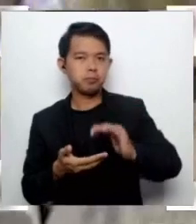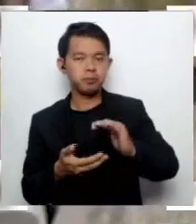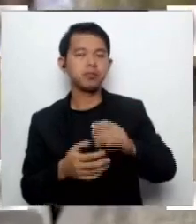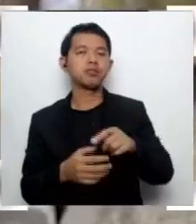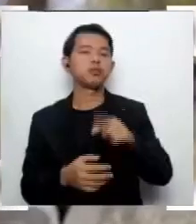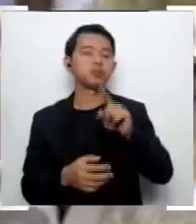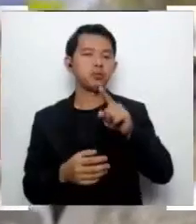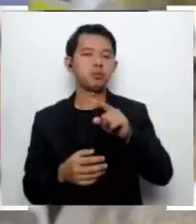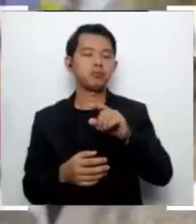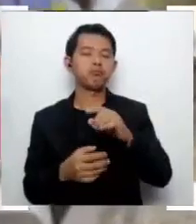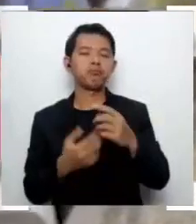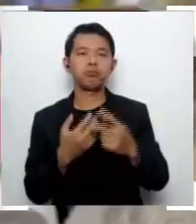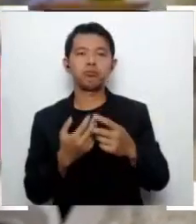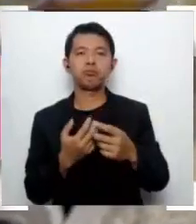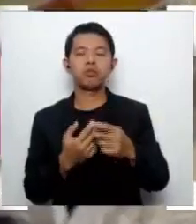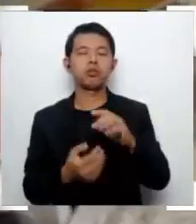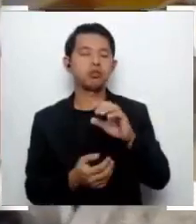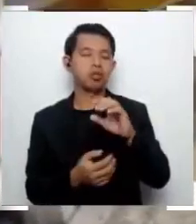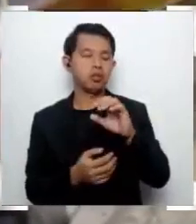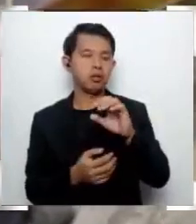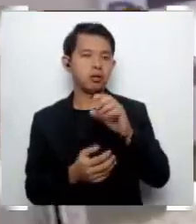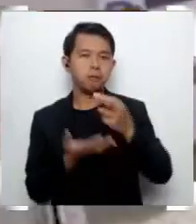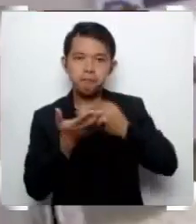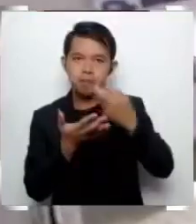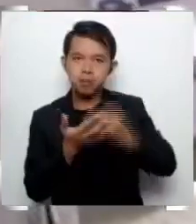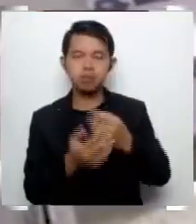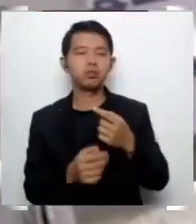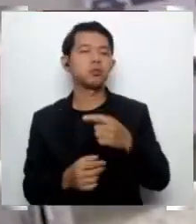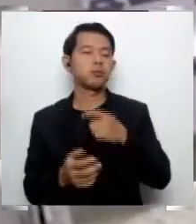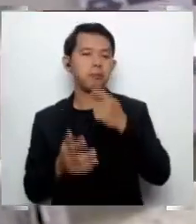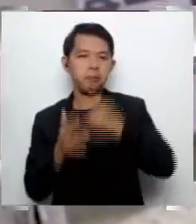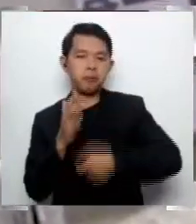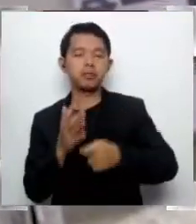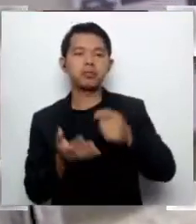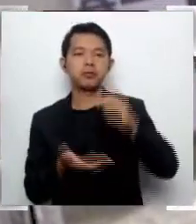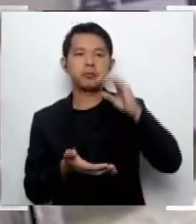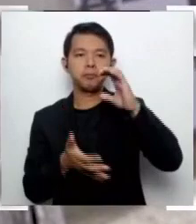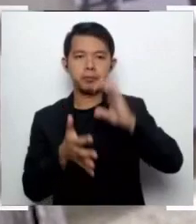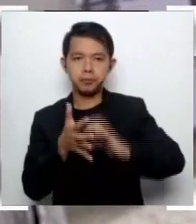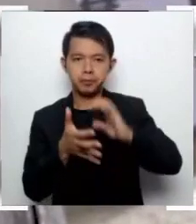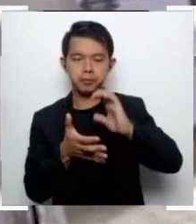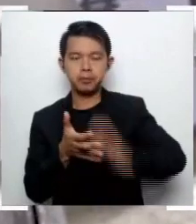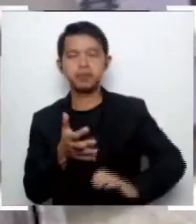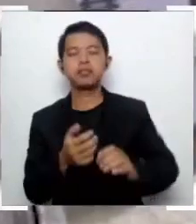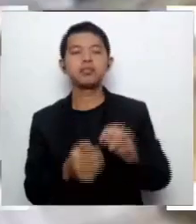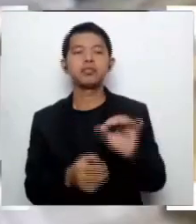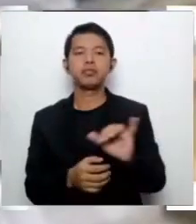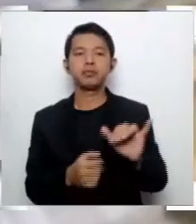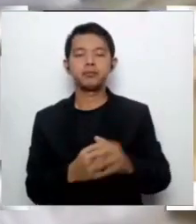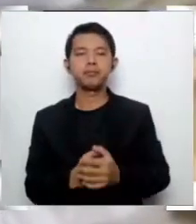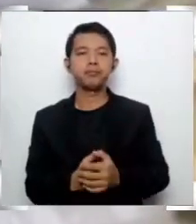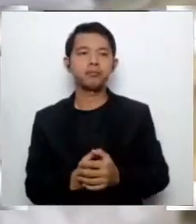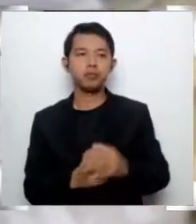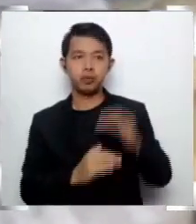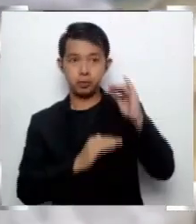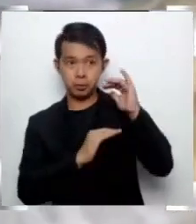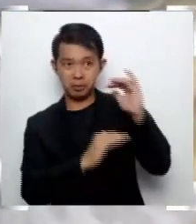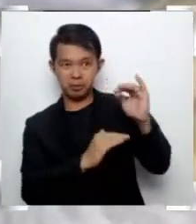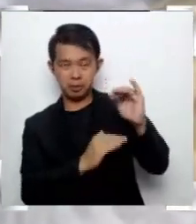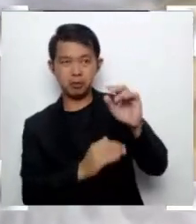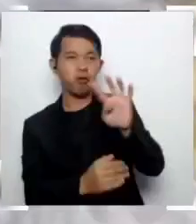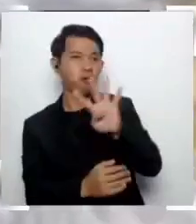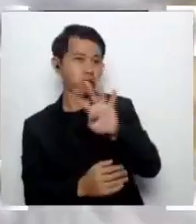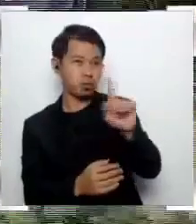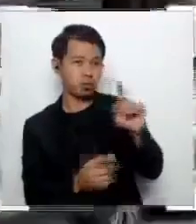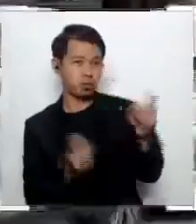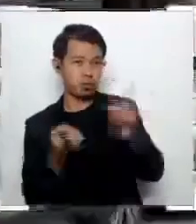rin ng 5 piso kada kilo ang kanilang benta sa bigas. Inalis na rin ang limitasyon sa pagbebenta ng 41 at 45 pesos kada kilo